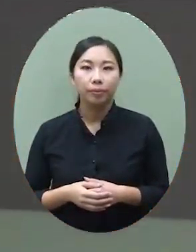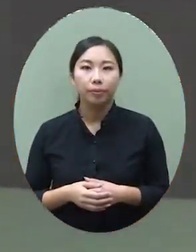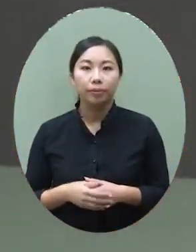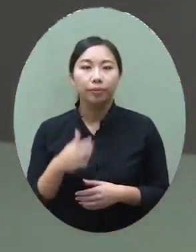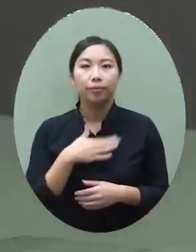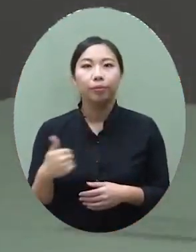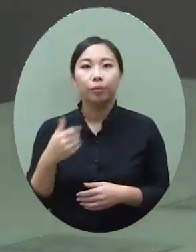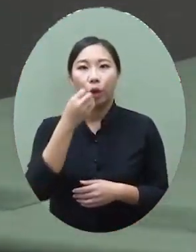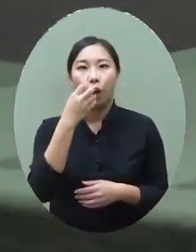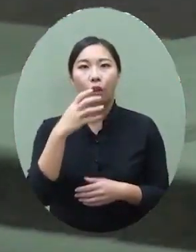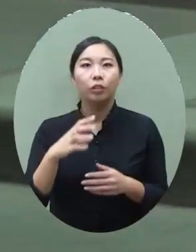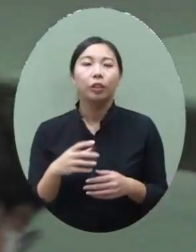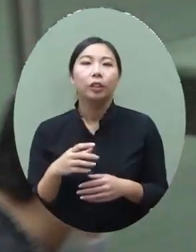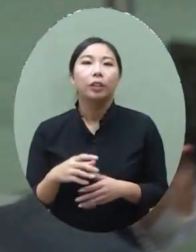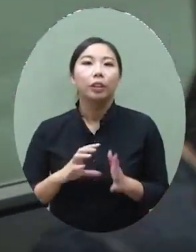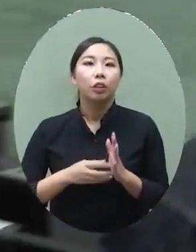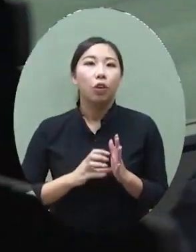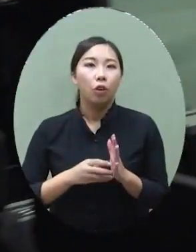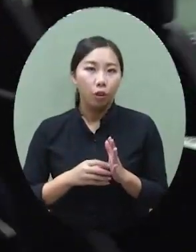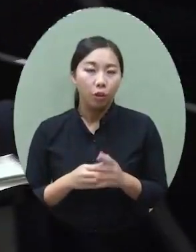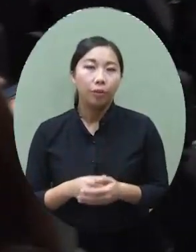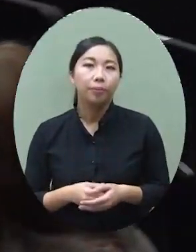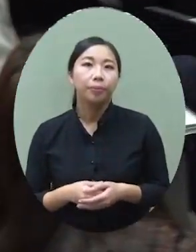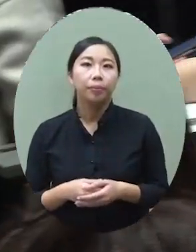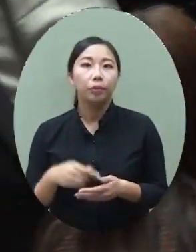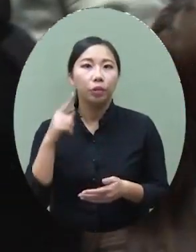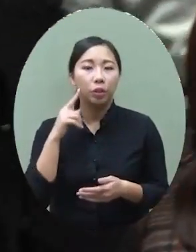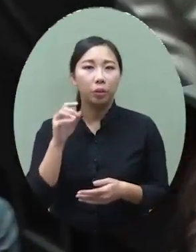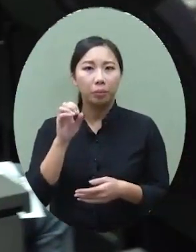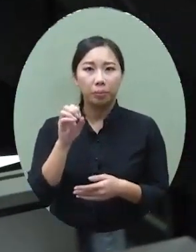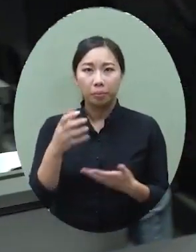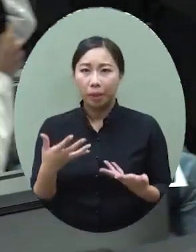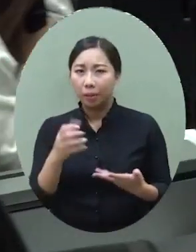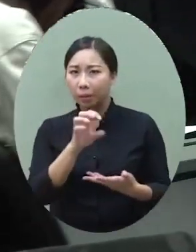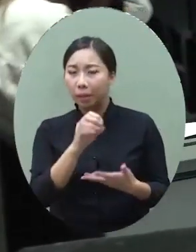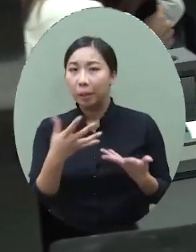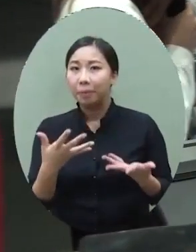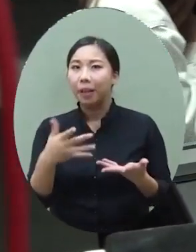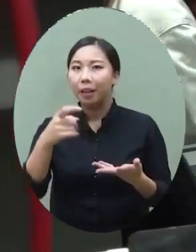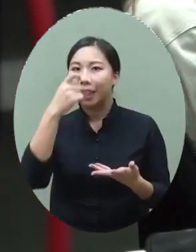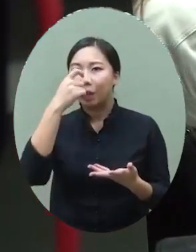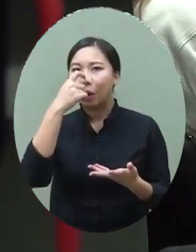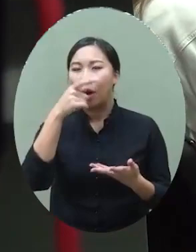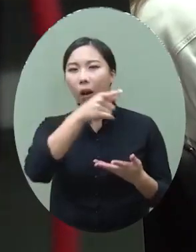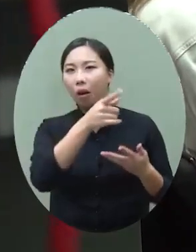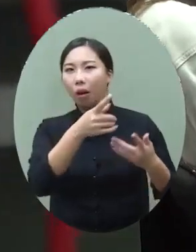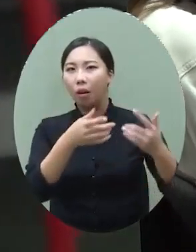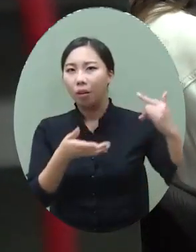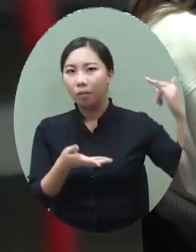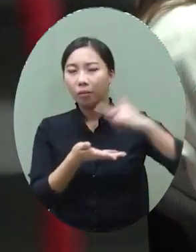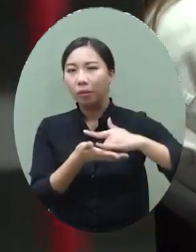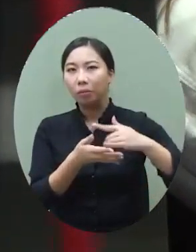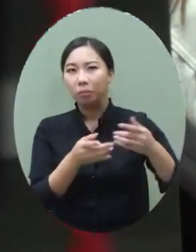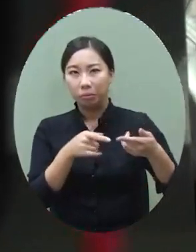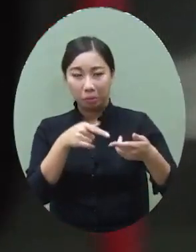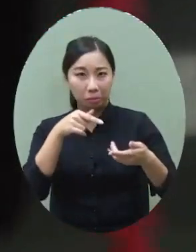你好，港台嘅想問翻即係今日嘅英國嗰個輸入個案咧 會唔會係即係都係變